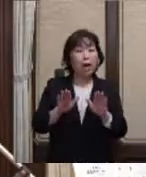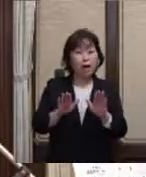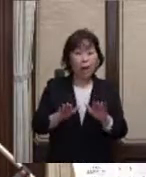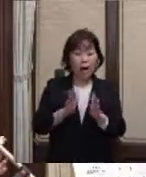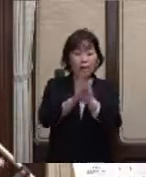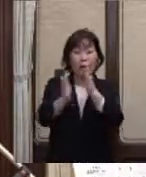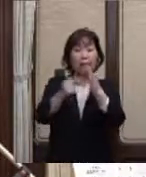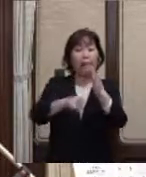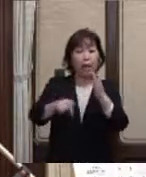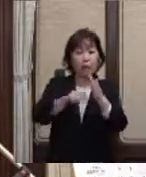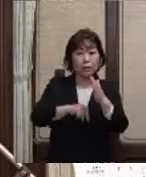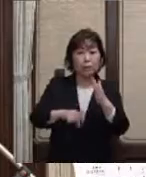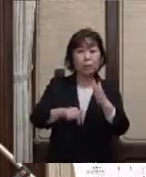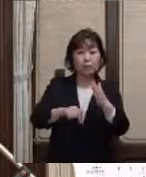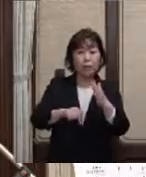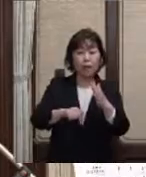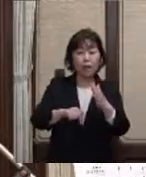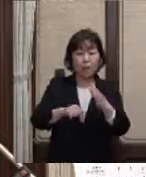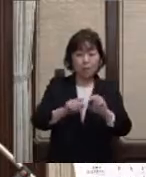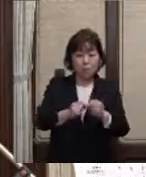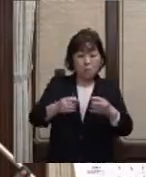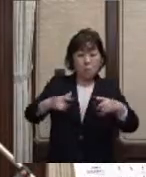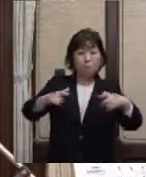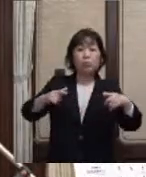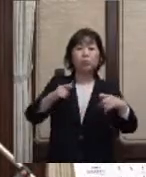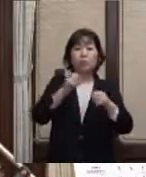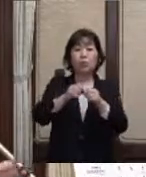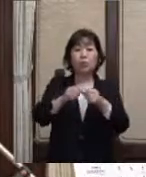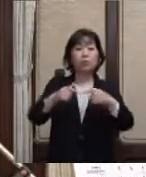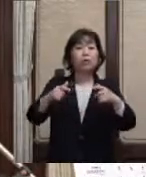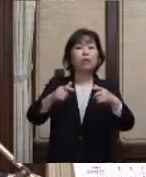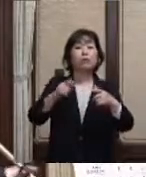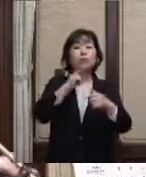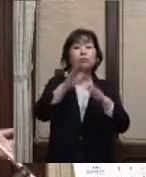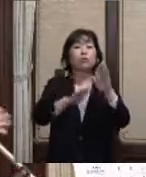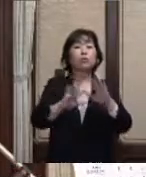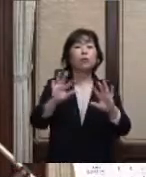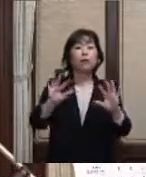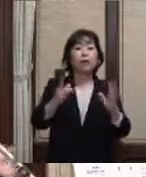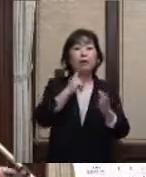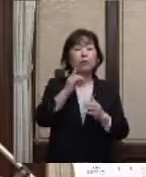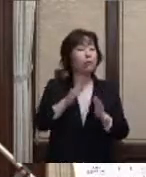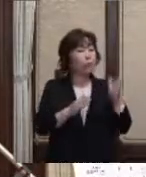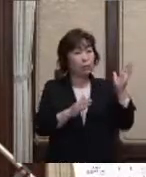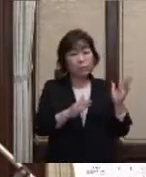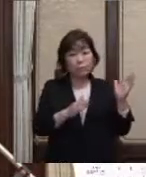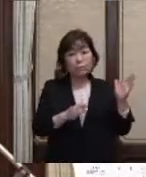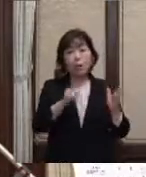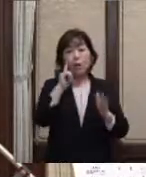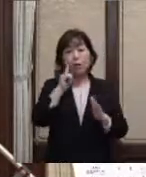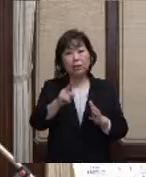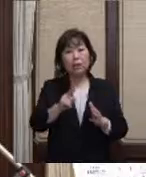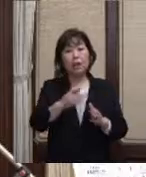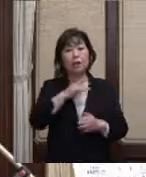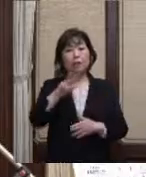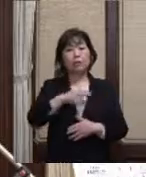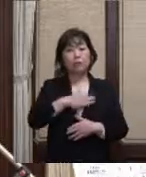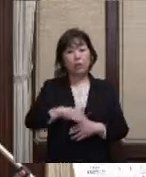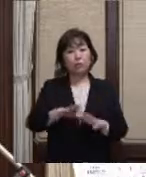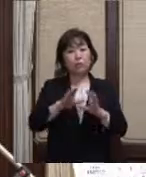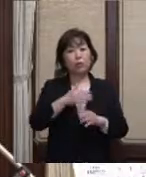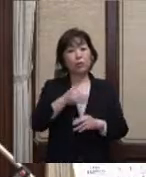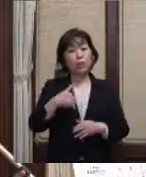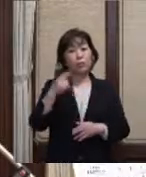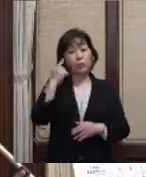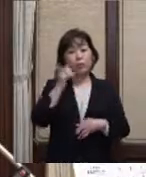県内で、まあ、こう不特定多数広がっているという状況ではないというのは、この状況で皆さんも受け止めていただけると思います